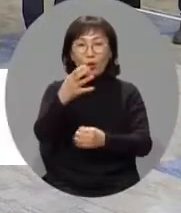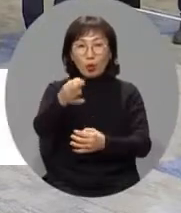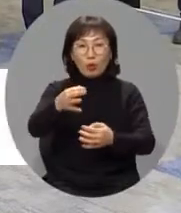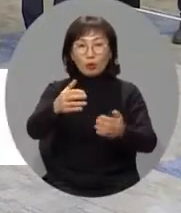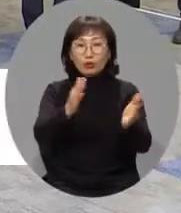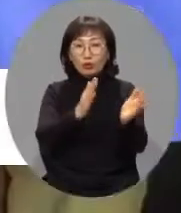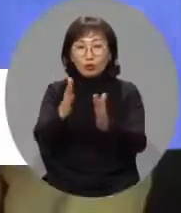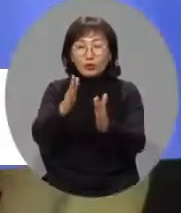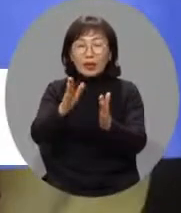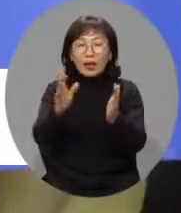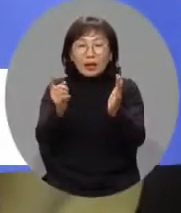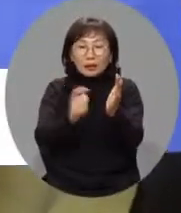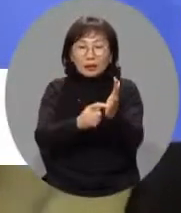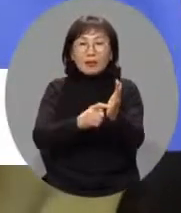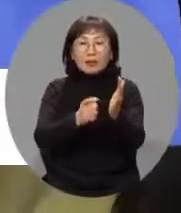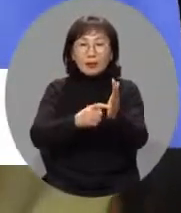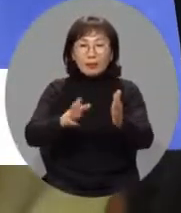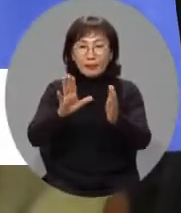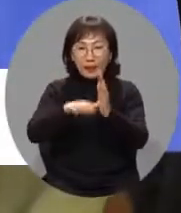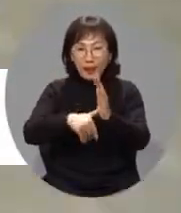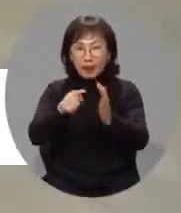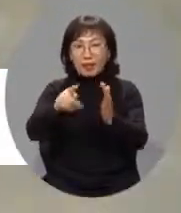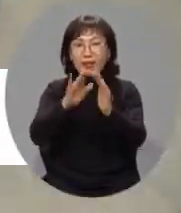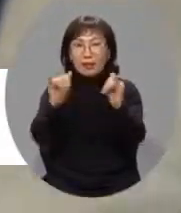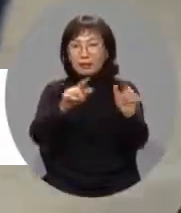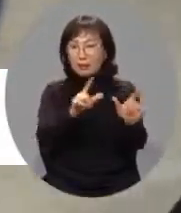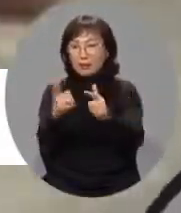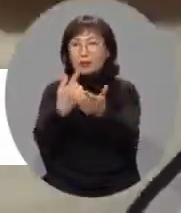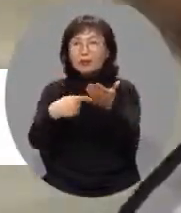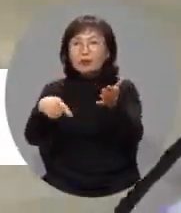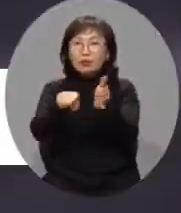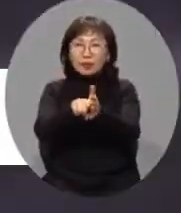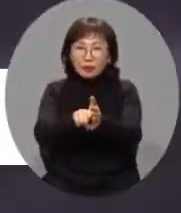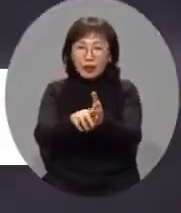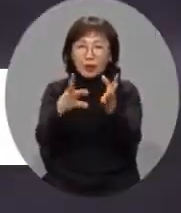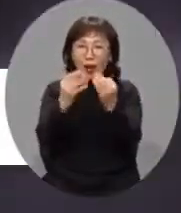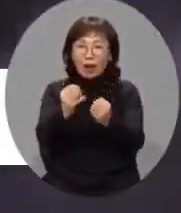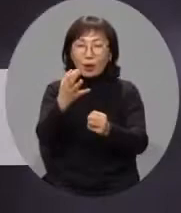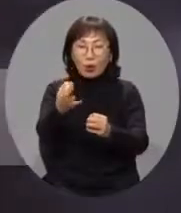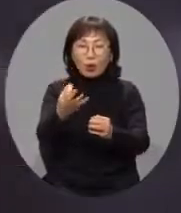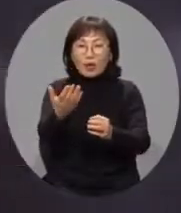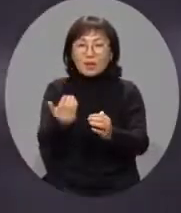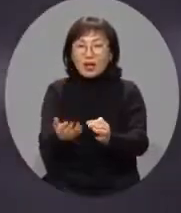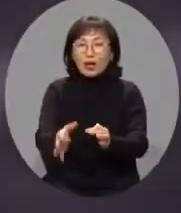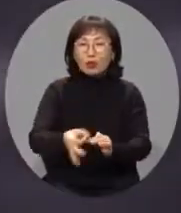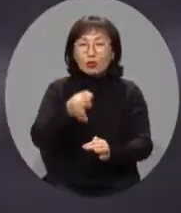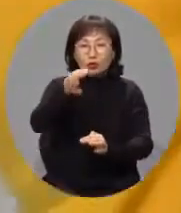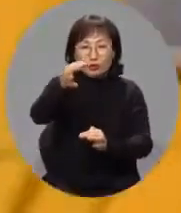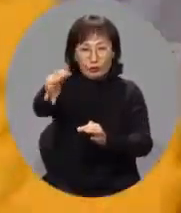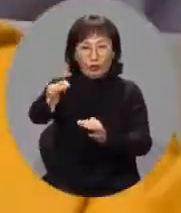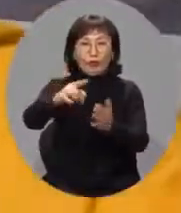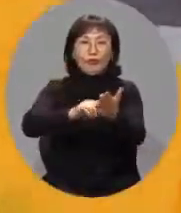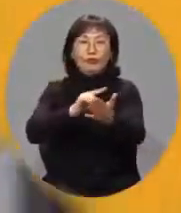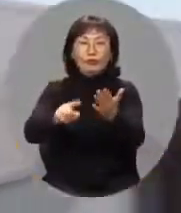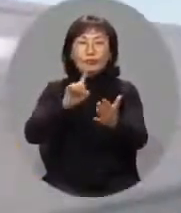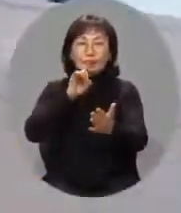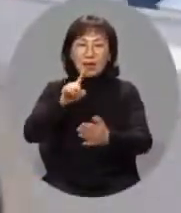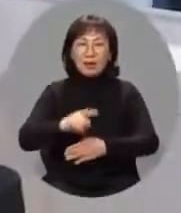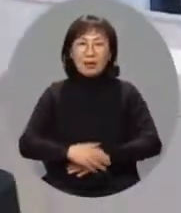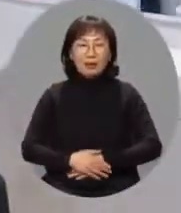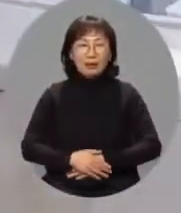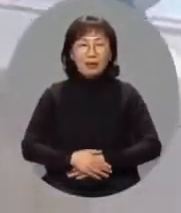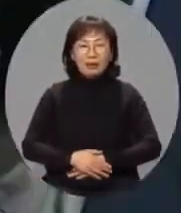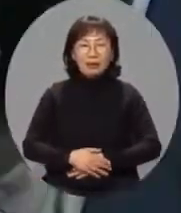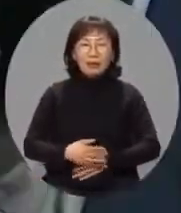누구보다 시급한데 이들을 돕는 차원에서 많은 금액을 한꺼번에 미리 결제하자는 내용입니다.